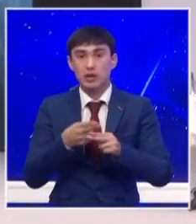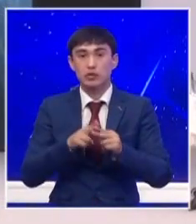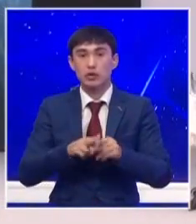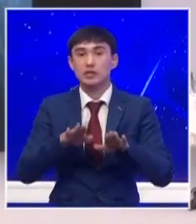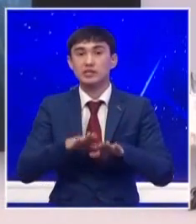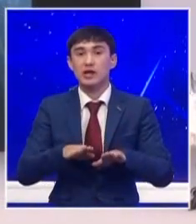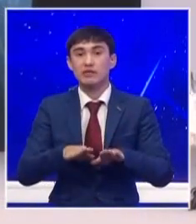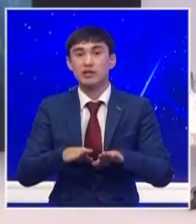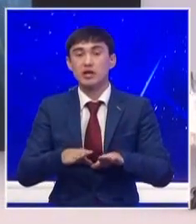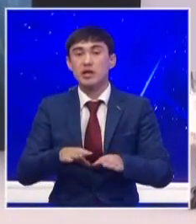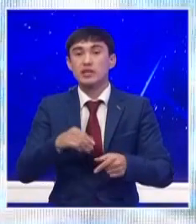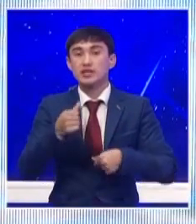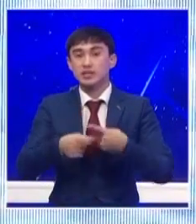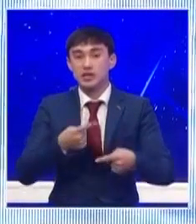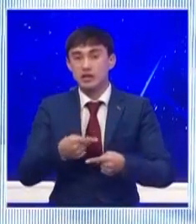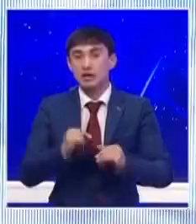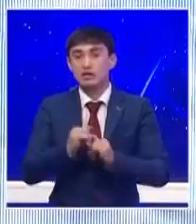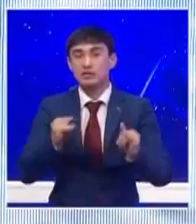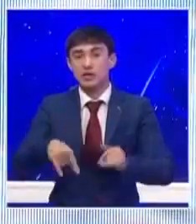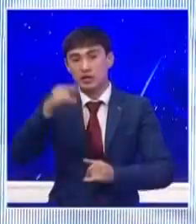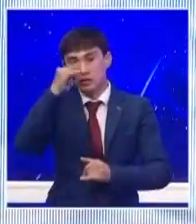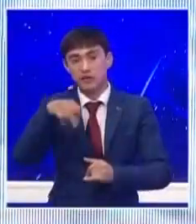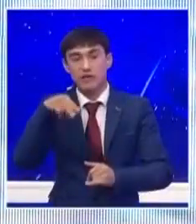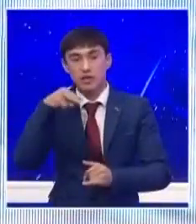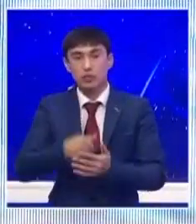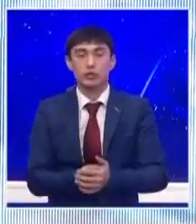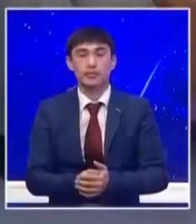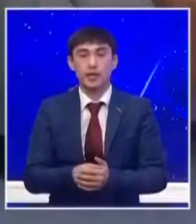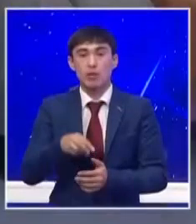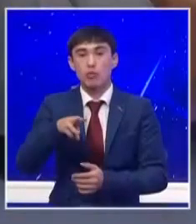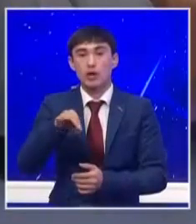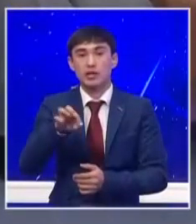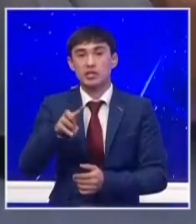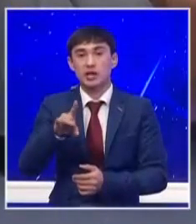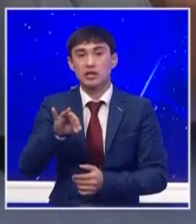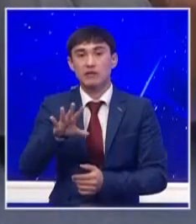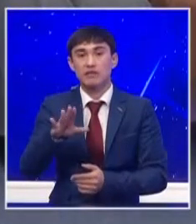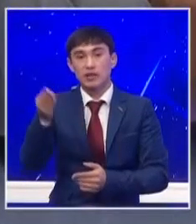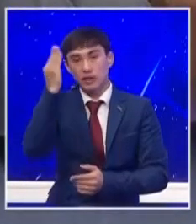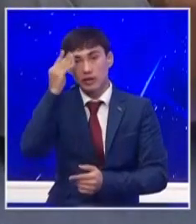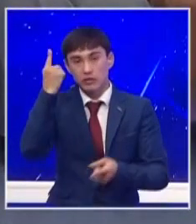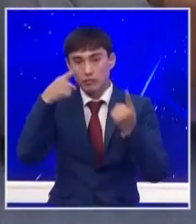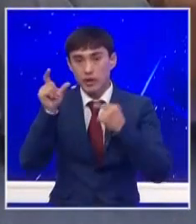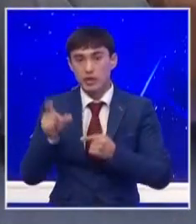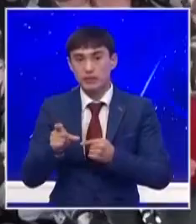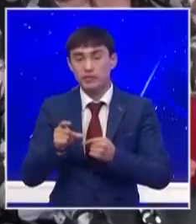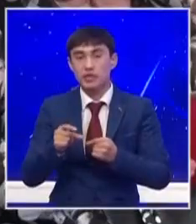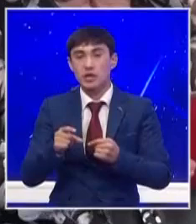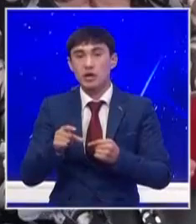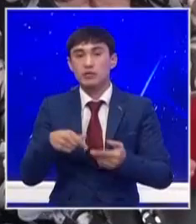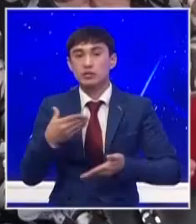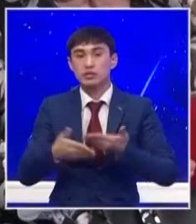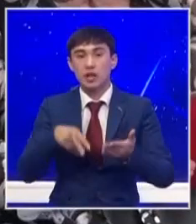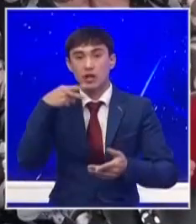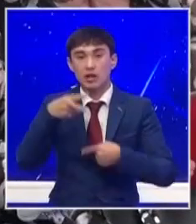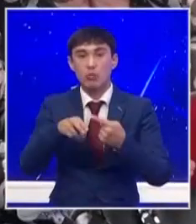поэта который оставил неизмеримое наследие в развитии казахской литературы му катай жил Кайдаров талантливый поэт шедший По стопам